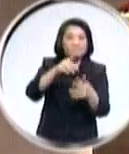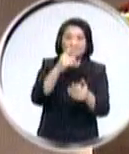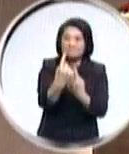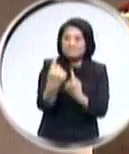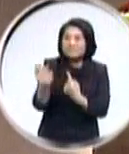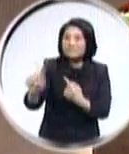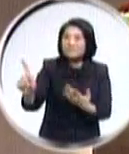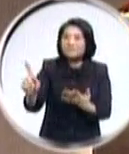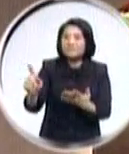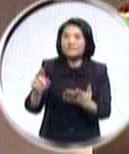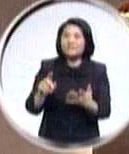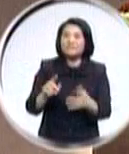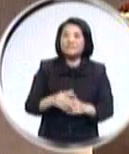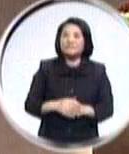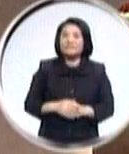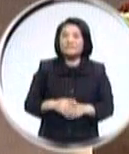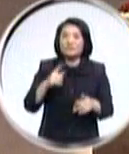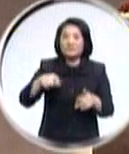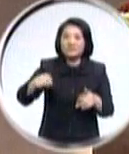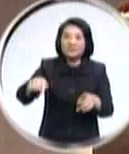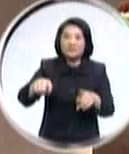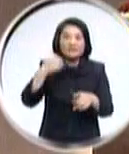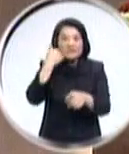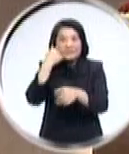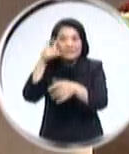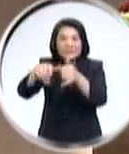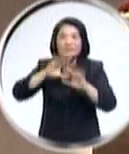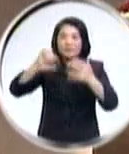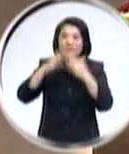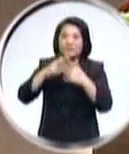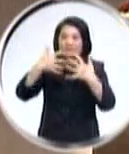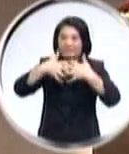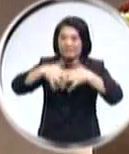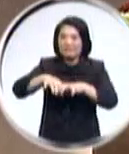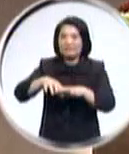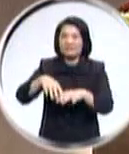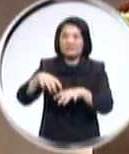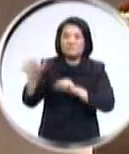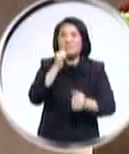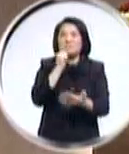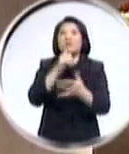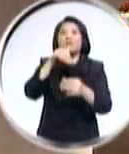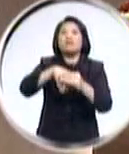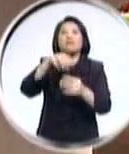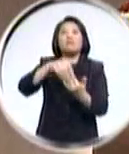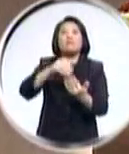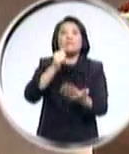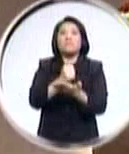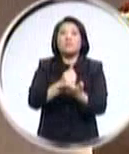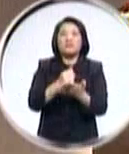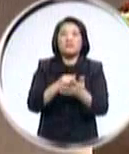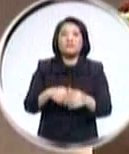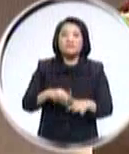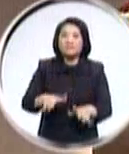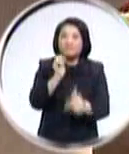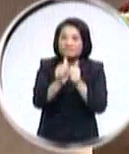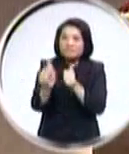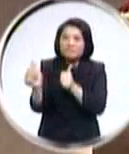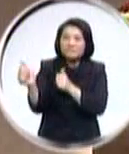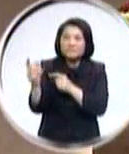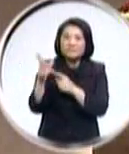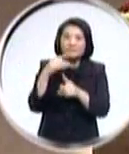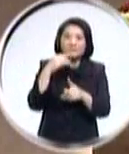的不是谁能动员国家机器来赢得选举，选举要比的也